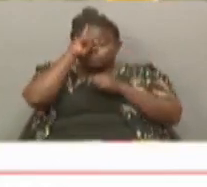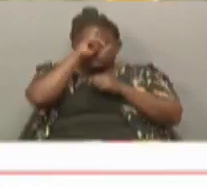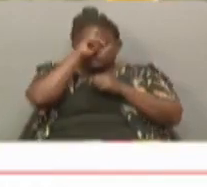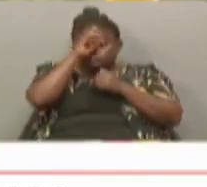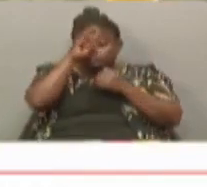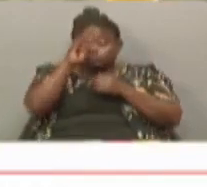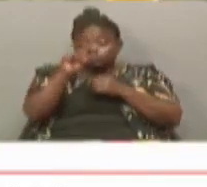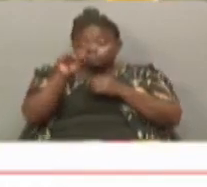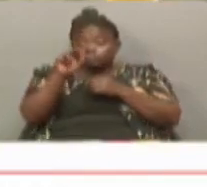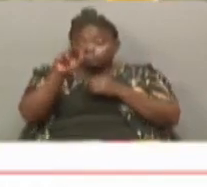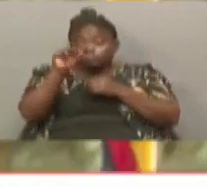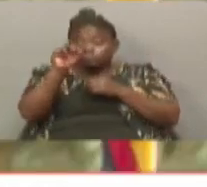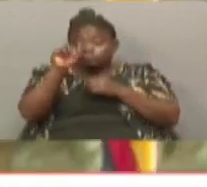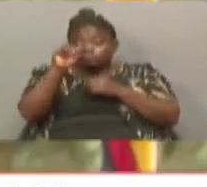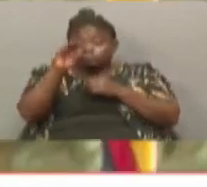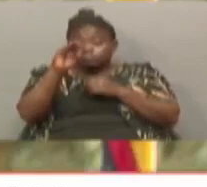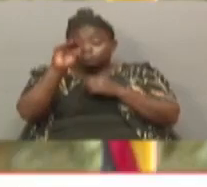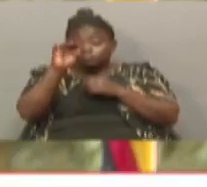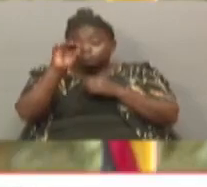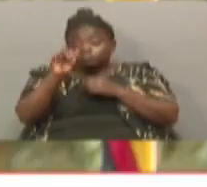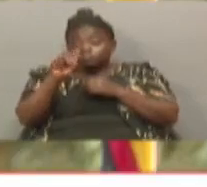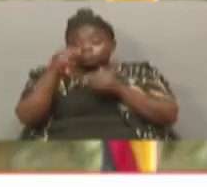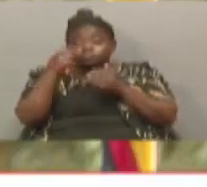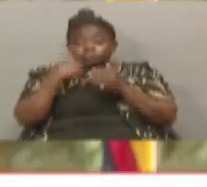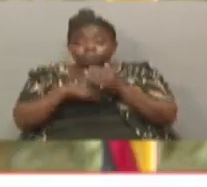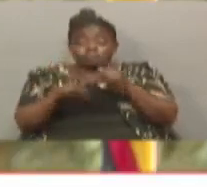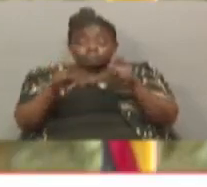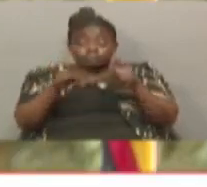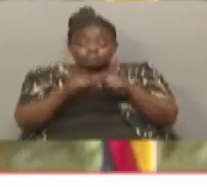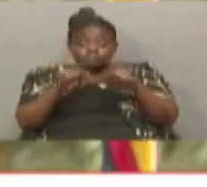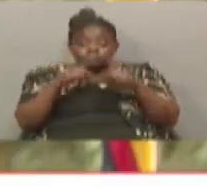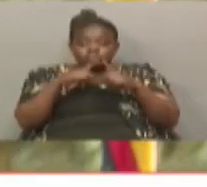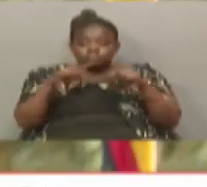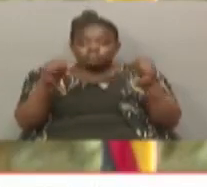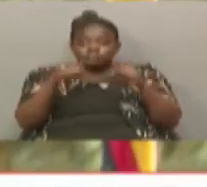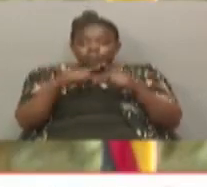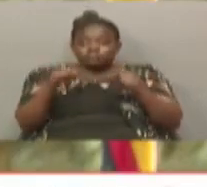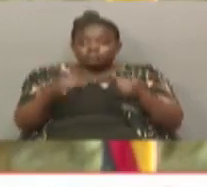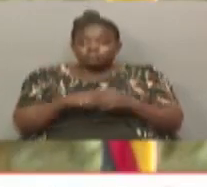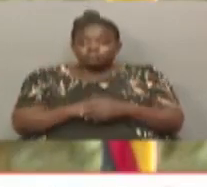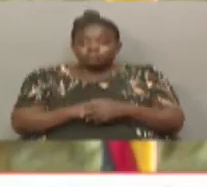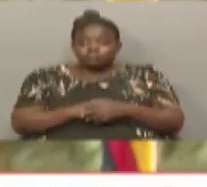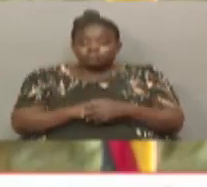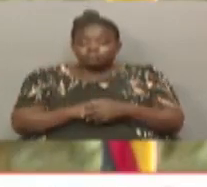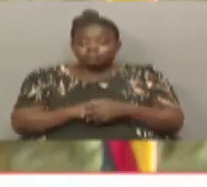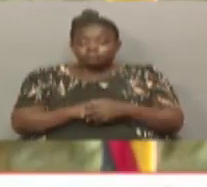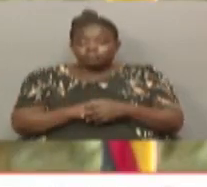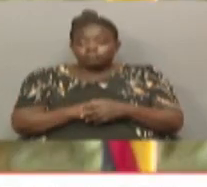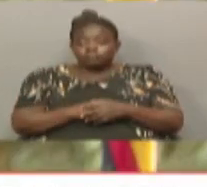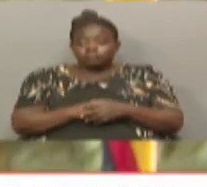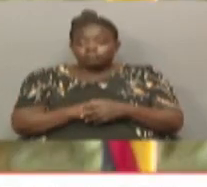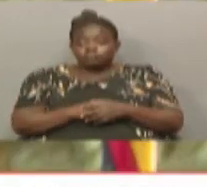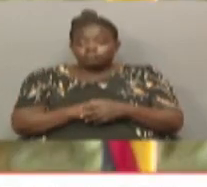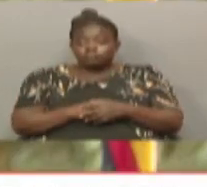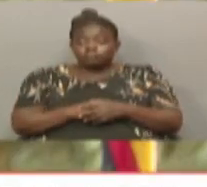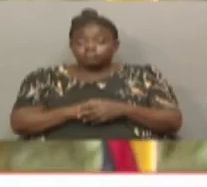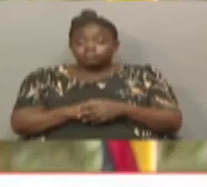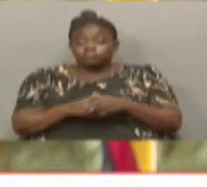kati ne mugamba bino bye mbagamba. What I'm telling you is what I told him. Enono